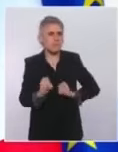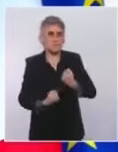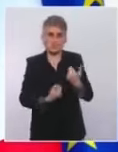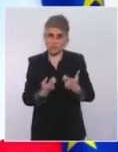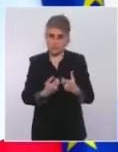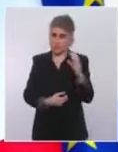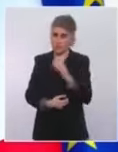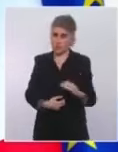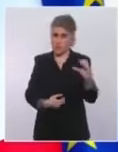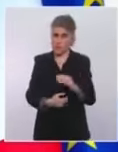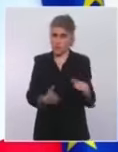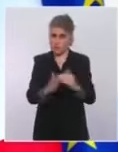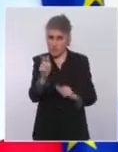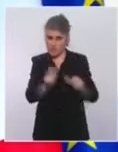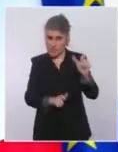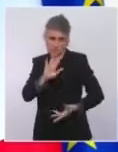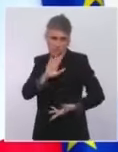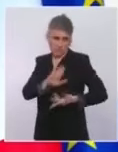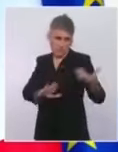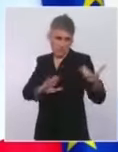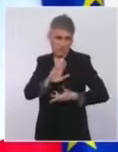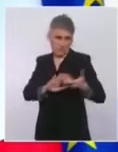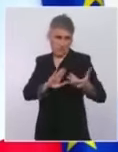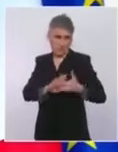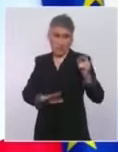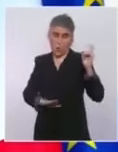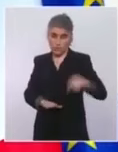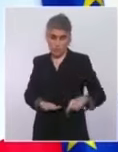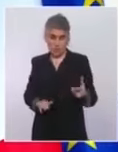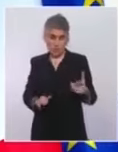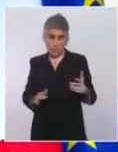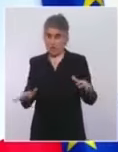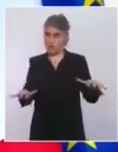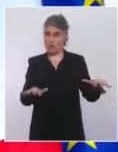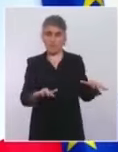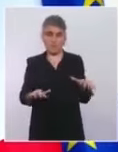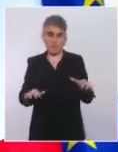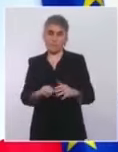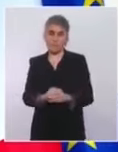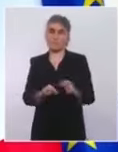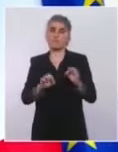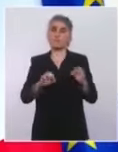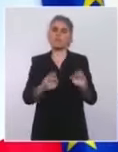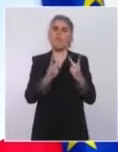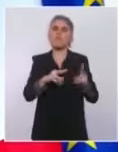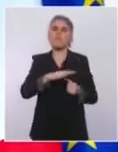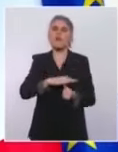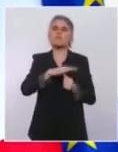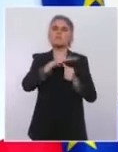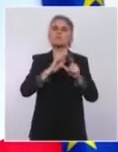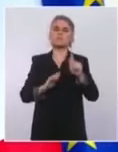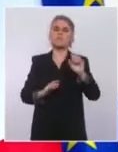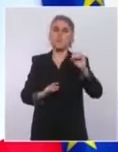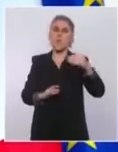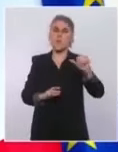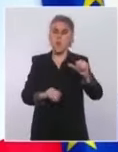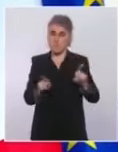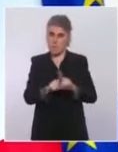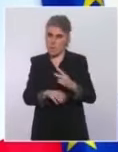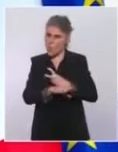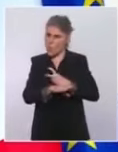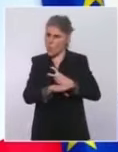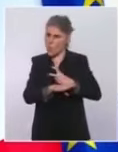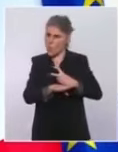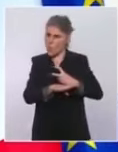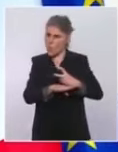personnes déplacées à qui tout manque, et la capitale de la région, Goma, est menacée. La première